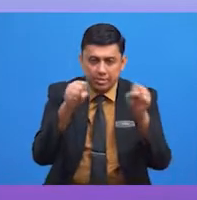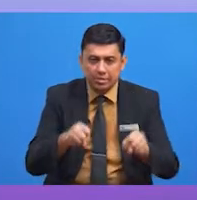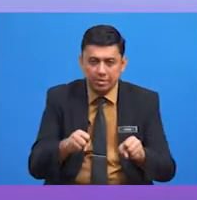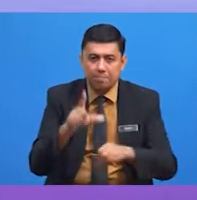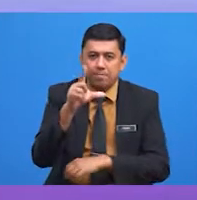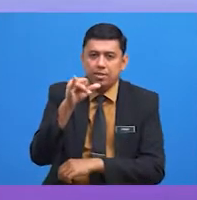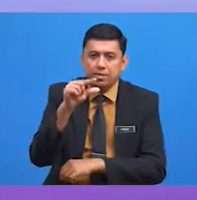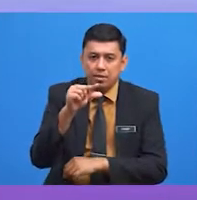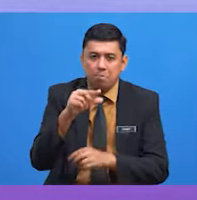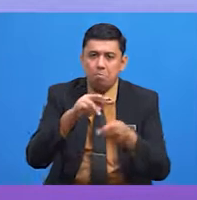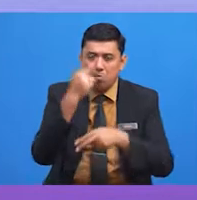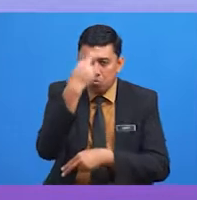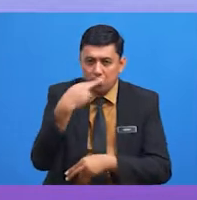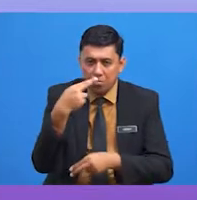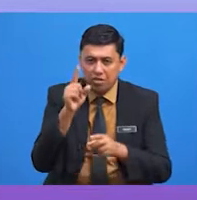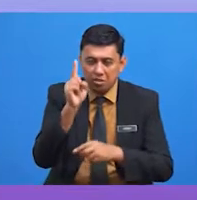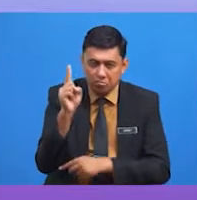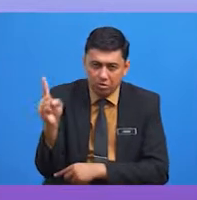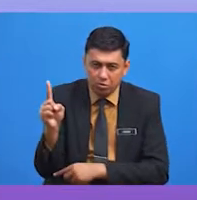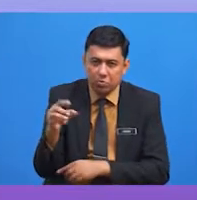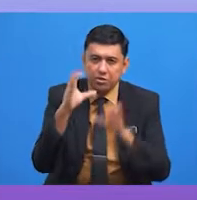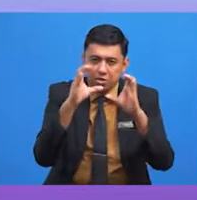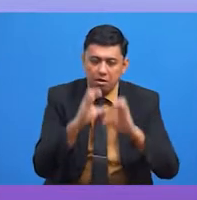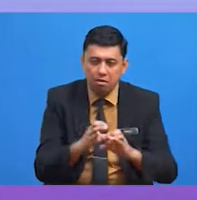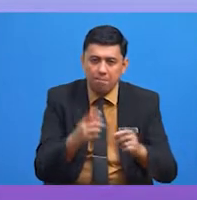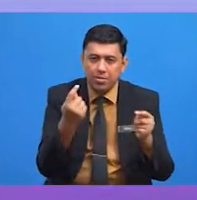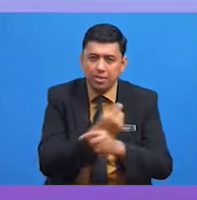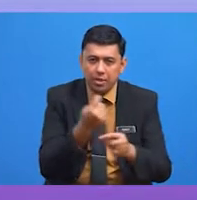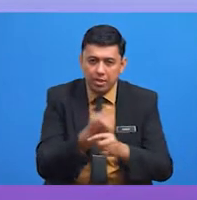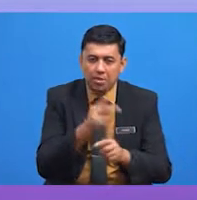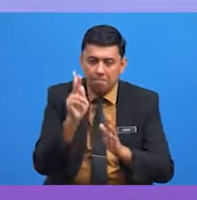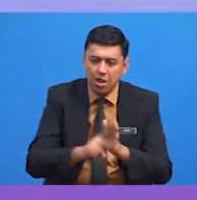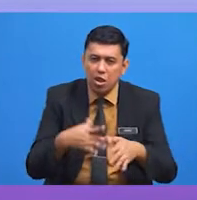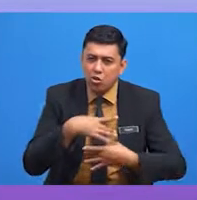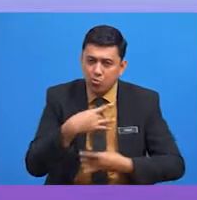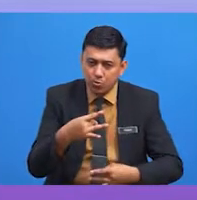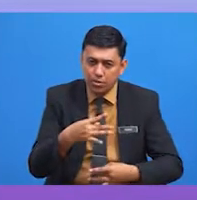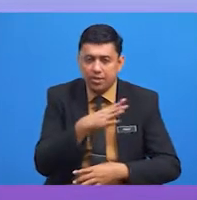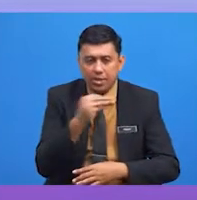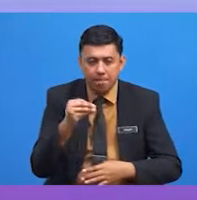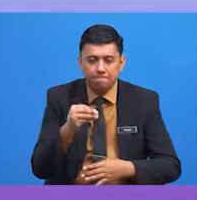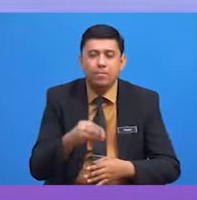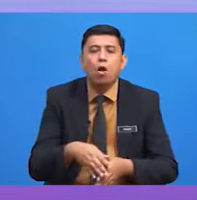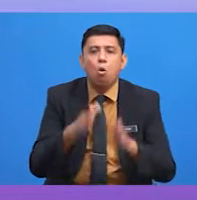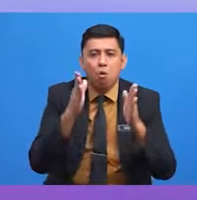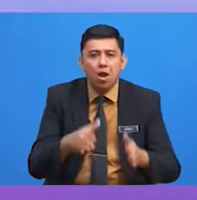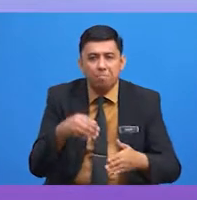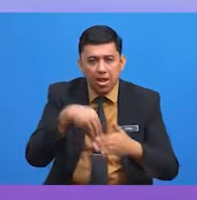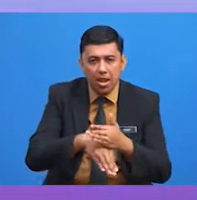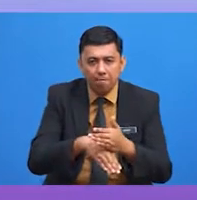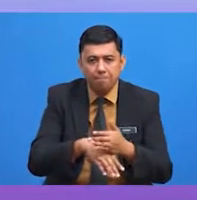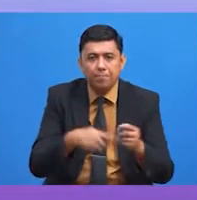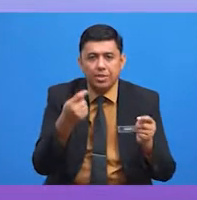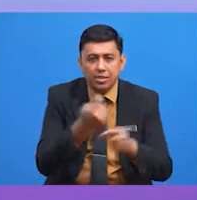format pertandingan yang paling digemari oleh pihak penganjur dan para peserta dalam